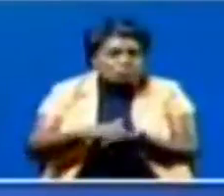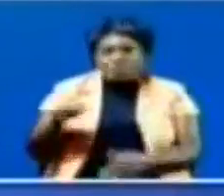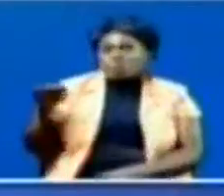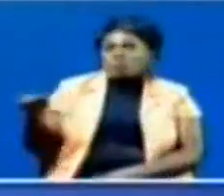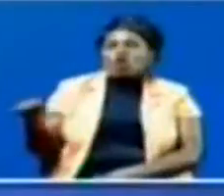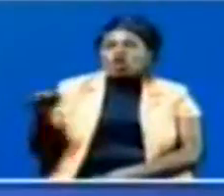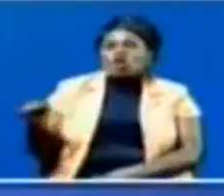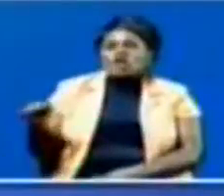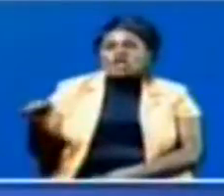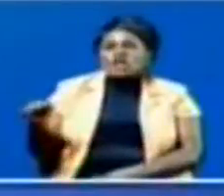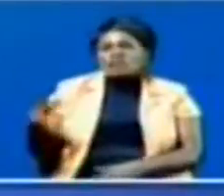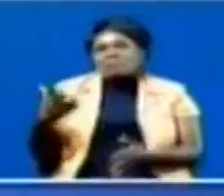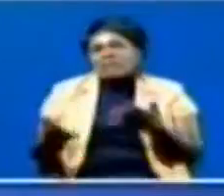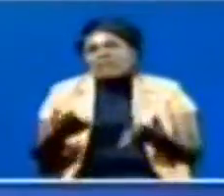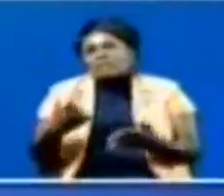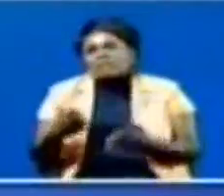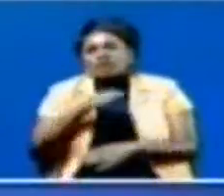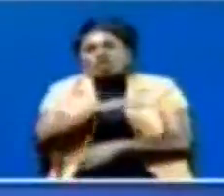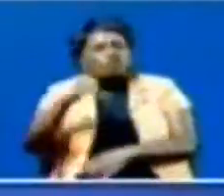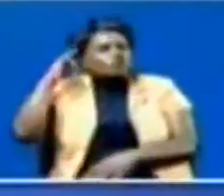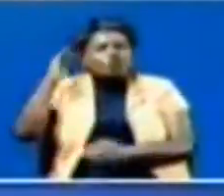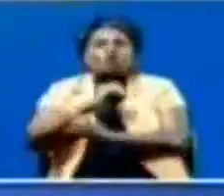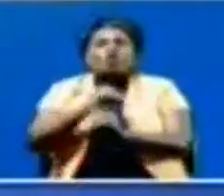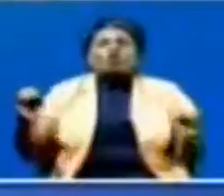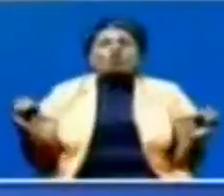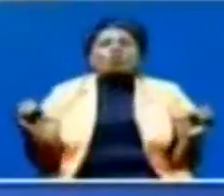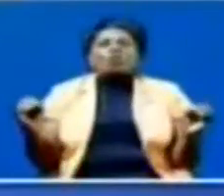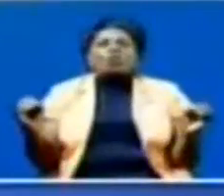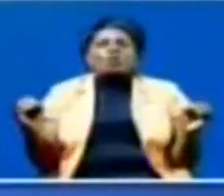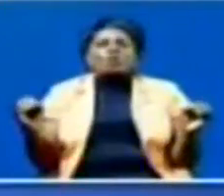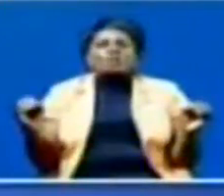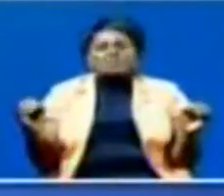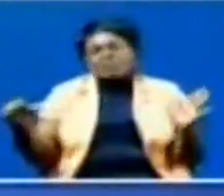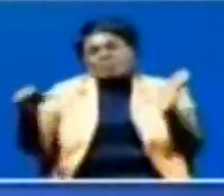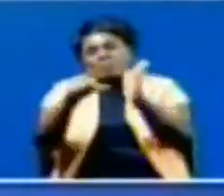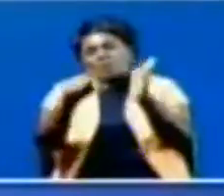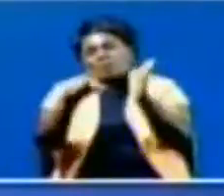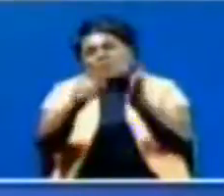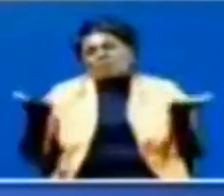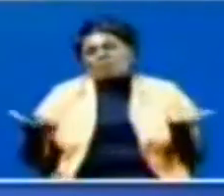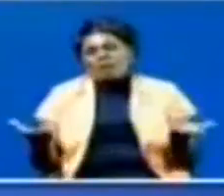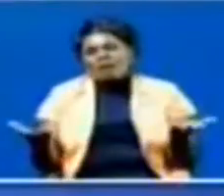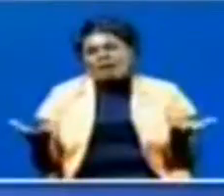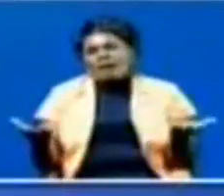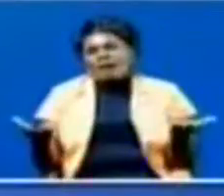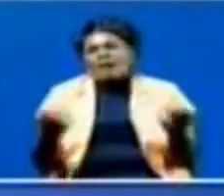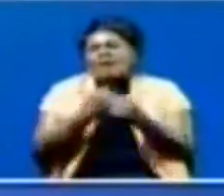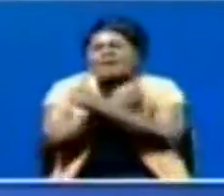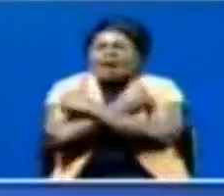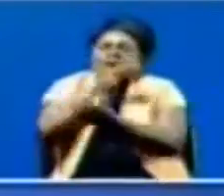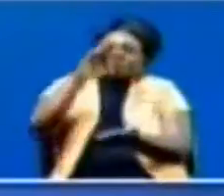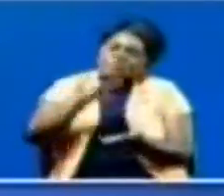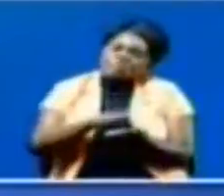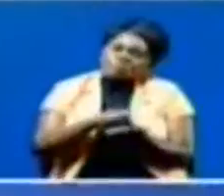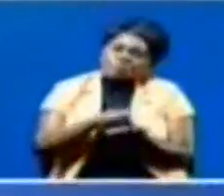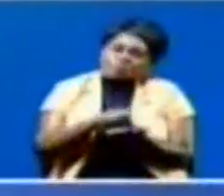asubuhi. Na ukipenda pia hata ya jioni hauipati, wepata kesho kutwa. Sasa tatizo liko pale, liko wapi pale? Kwa sababu ile mapenzi si yamepungua kazo